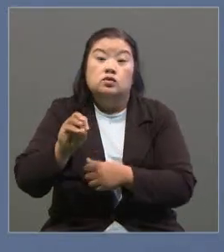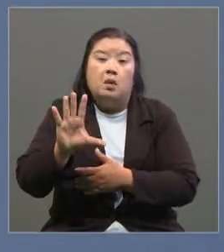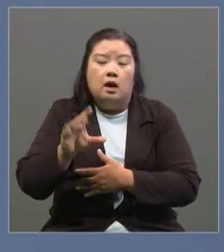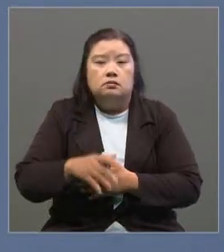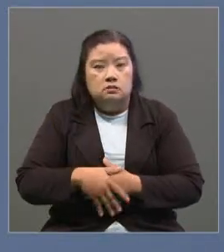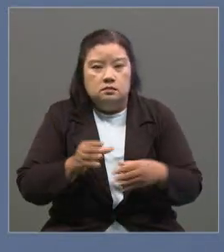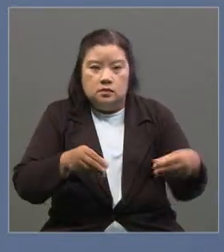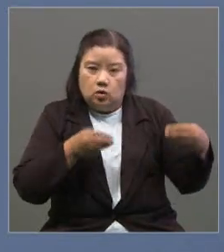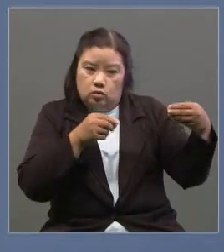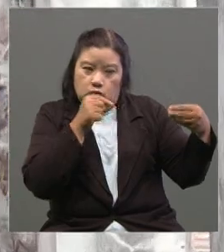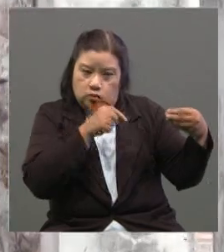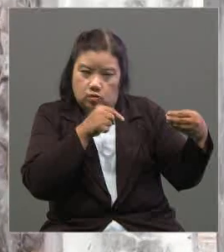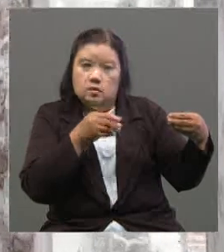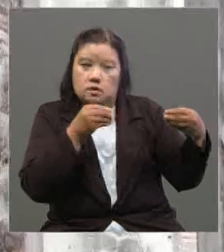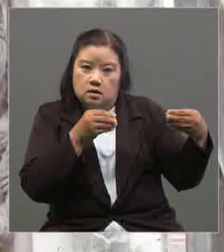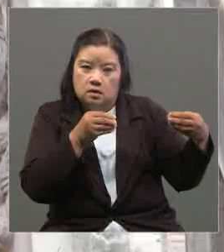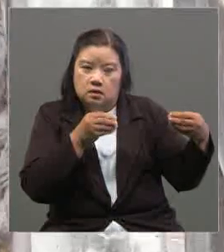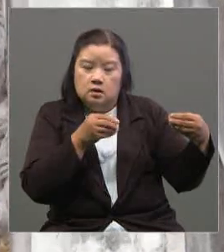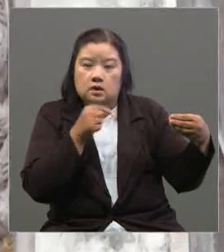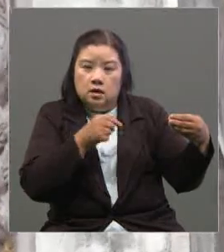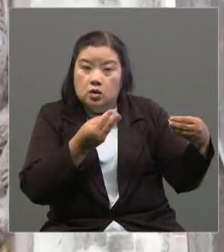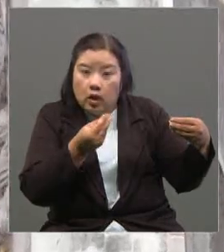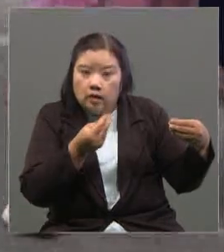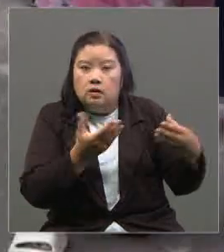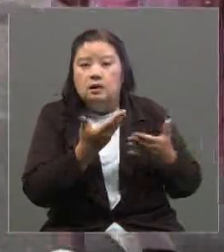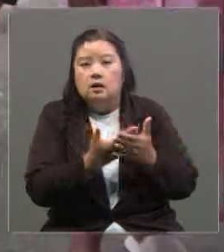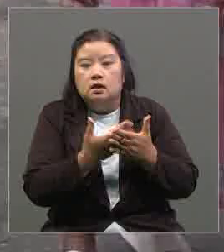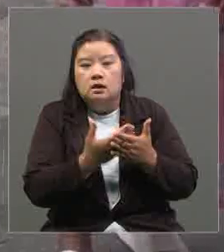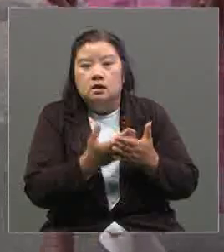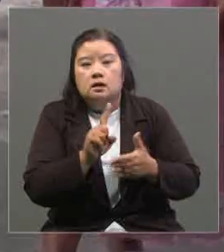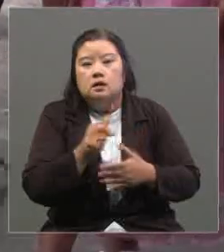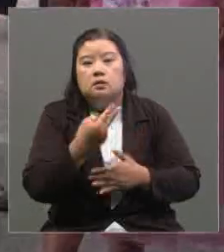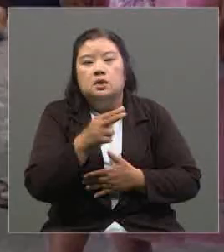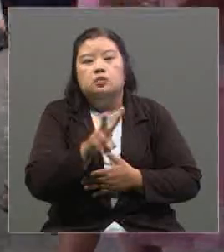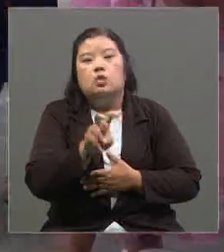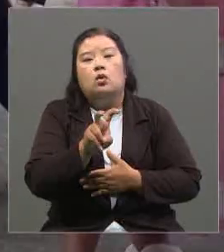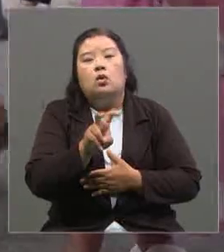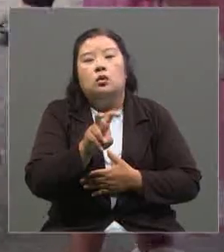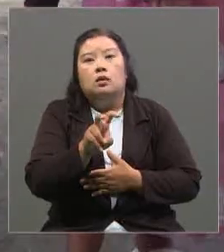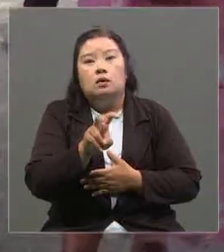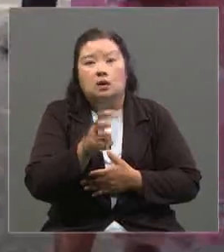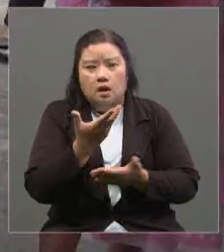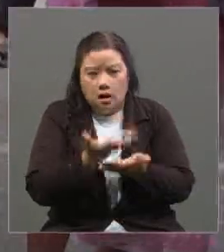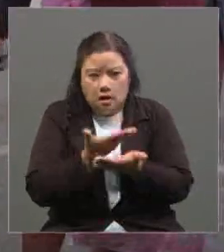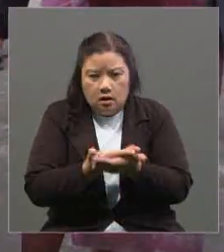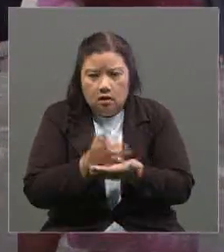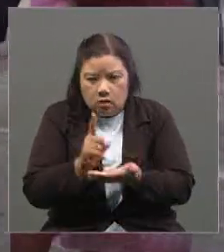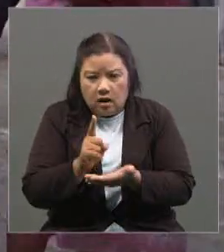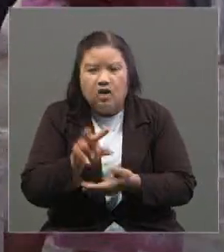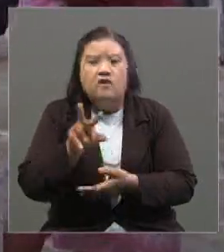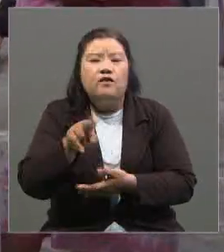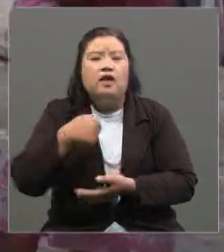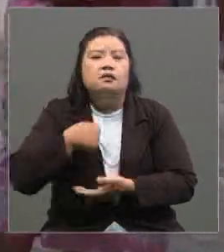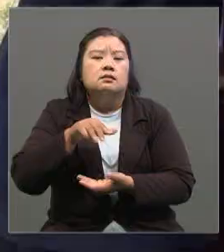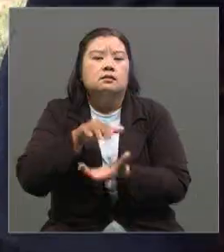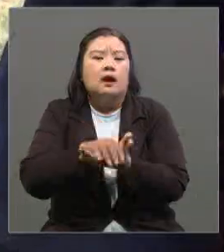สักครู่โชว์เอกสารค่าใช้จ่ายที่ทางวัดเรียกเก็บเป็นเงิน 1200บาทนี่คือค่างานศพของภรรยาคุณลุงที่